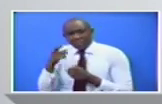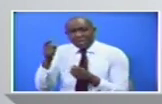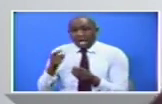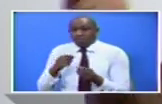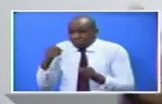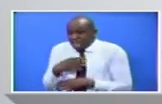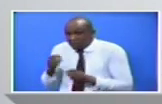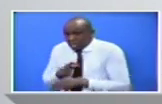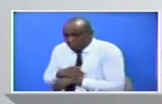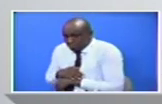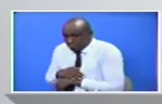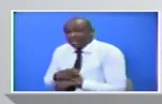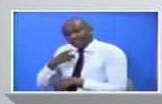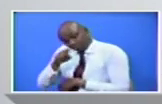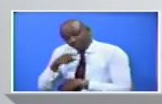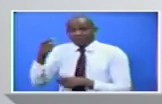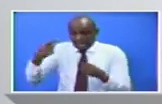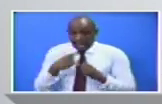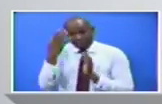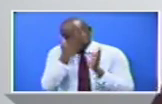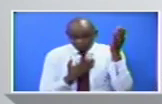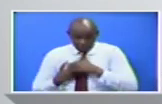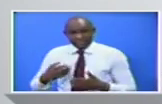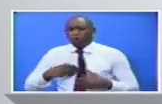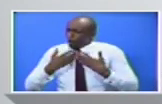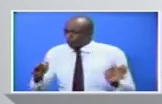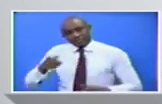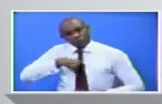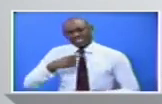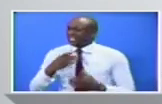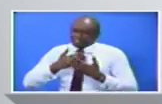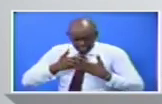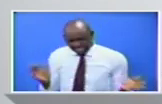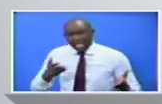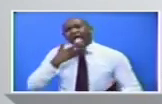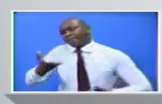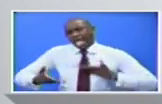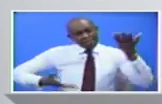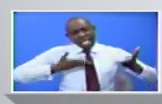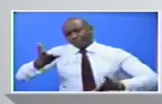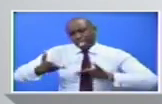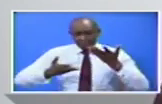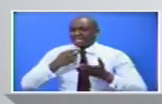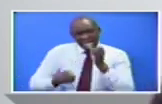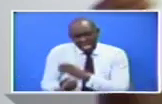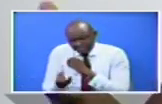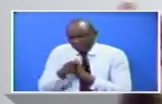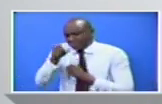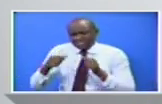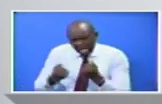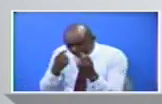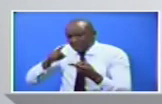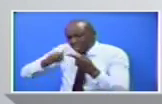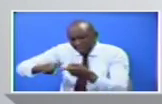kujitetea. Sasa wanakuja wanatuface sisi wenyewe, they are very open to us. Wanakuja wanatuelezea ya kwamba hiki na kile